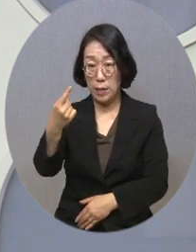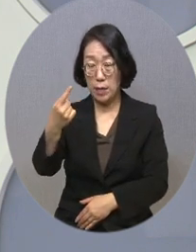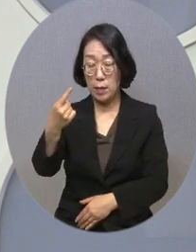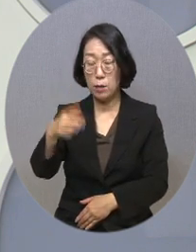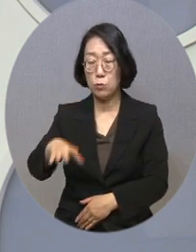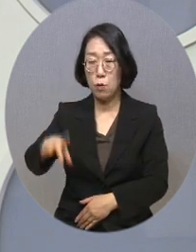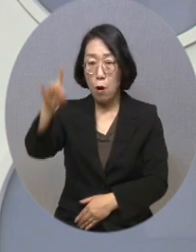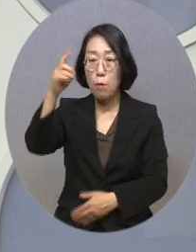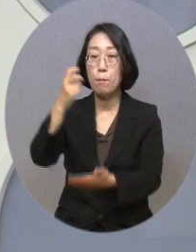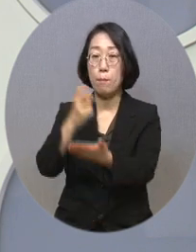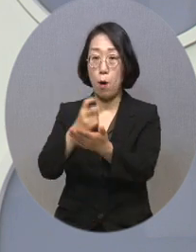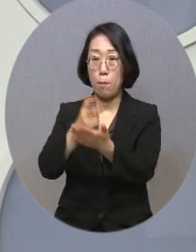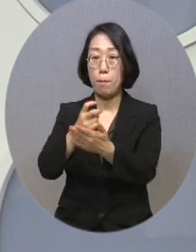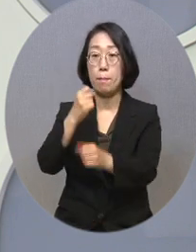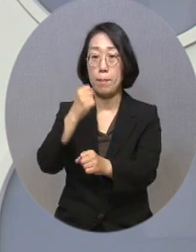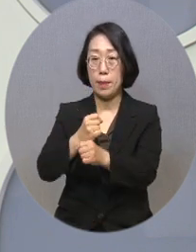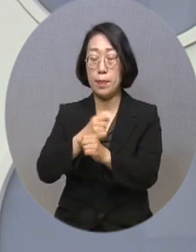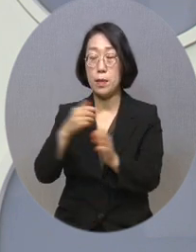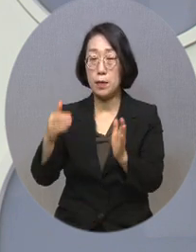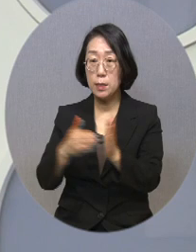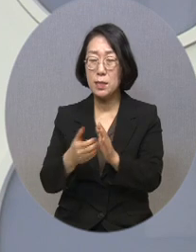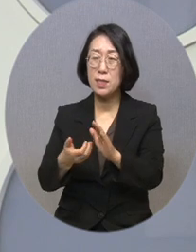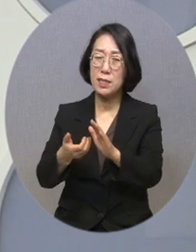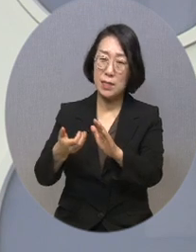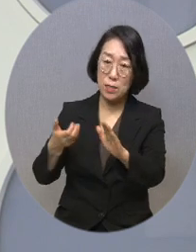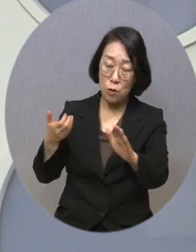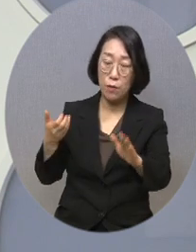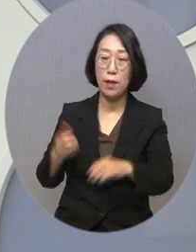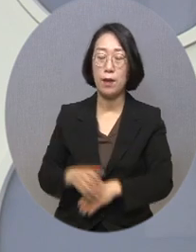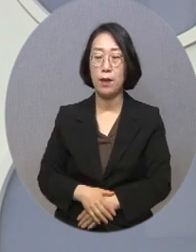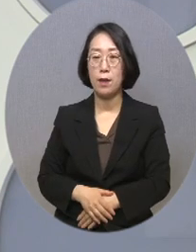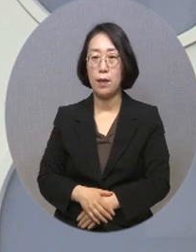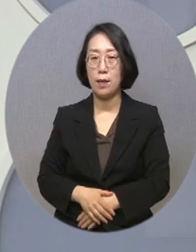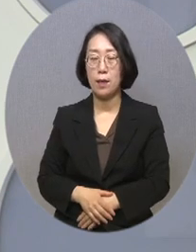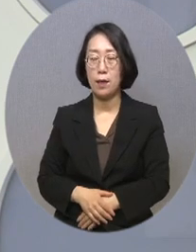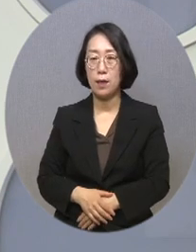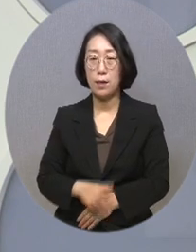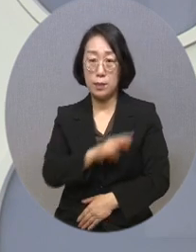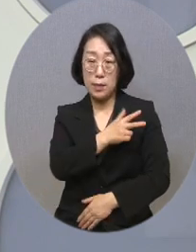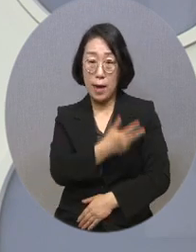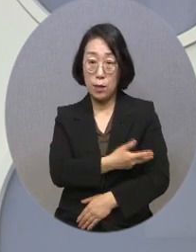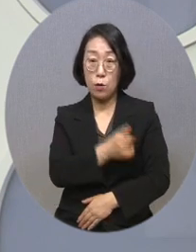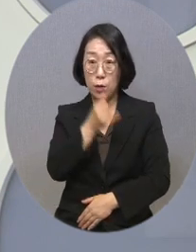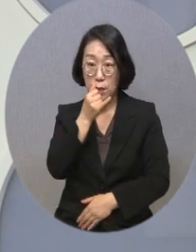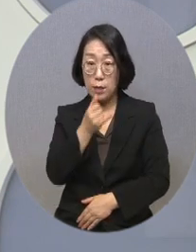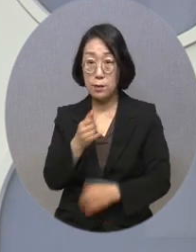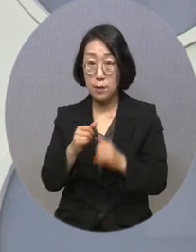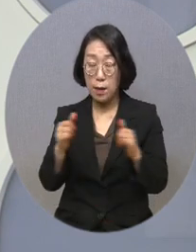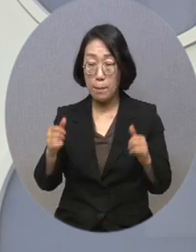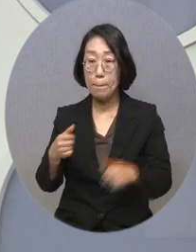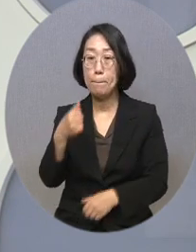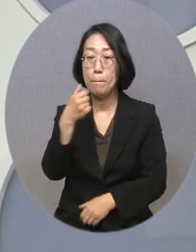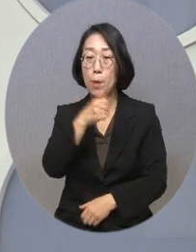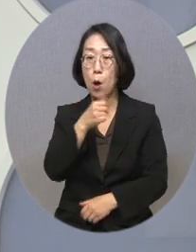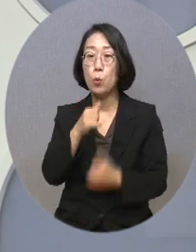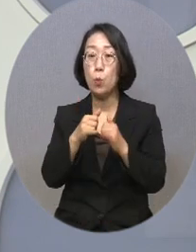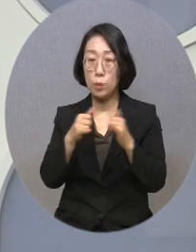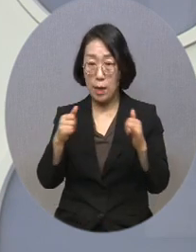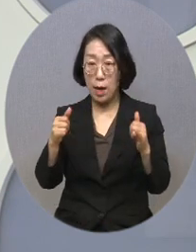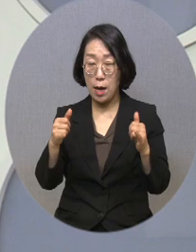이제 제정이 되면서 그 이전에 이제 그 자격을 갖고 있었던